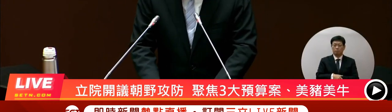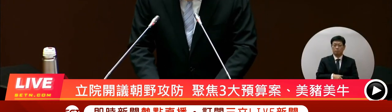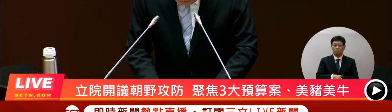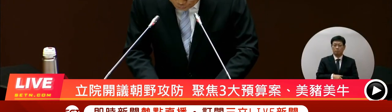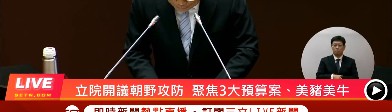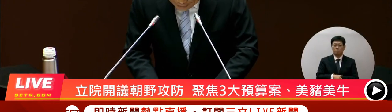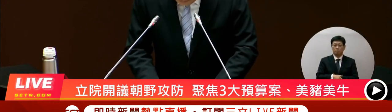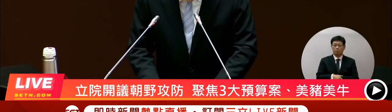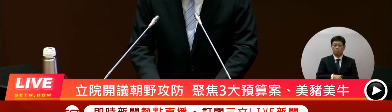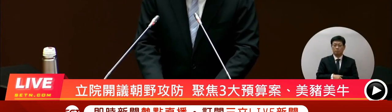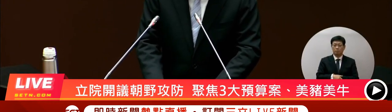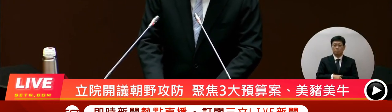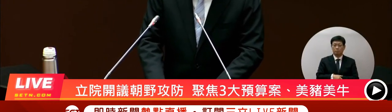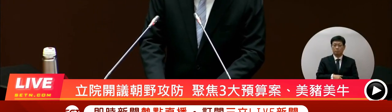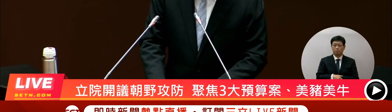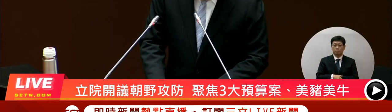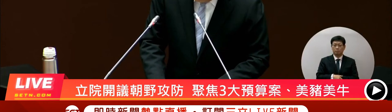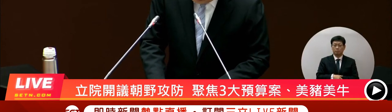不但